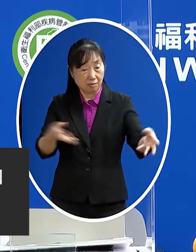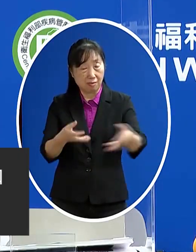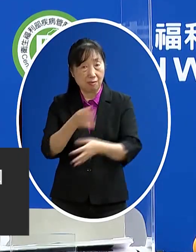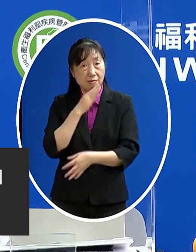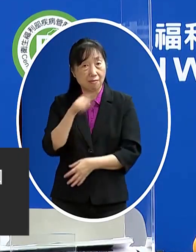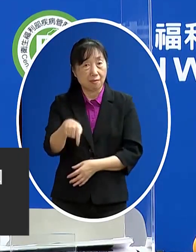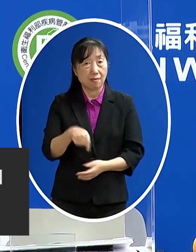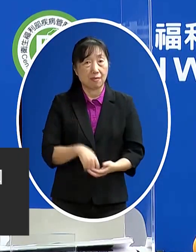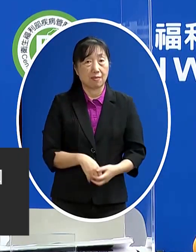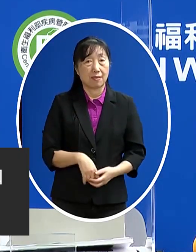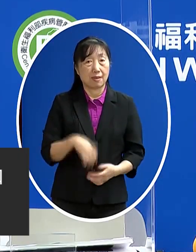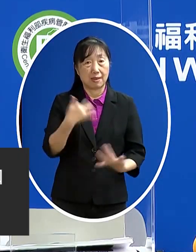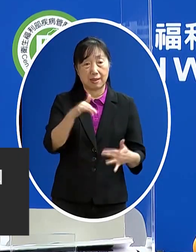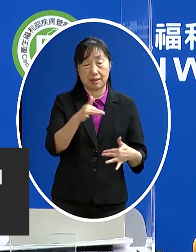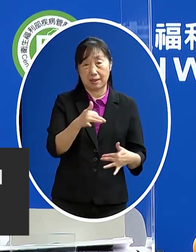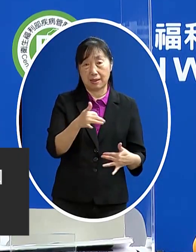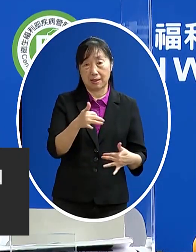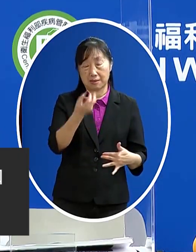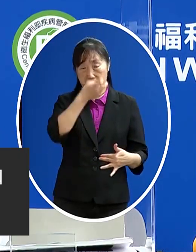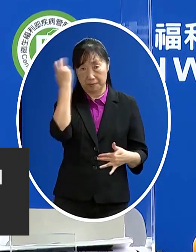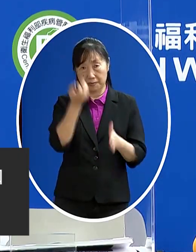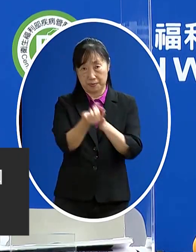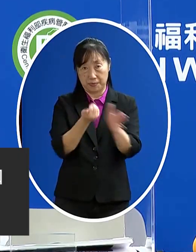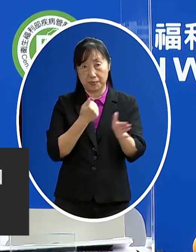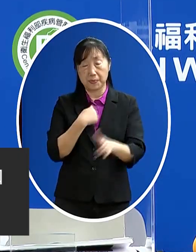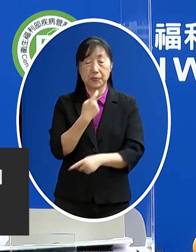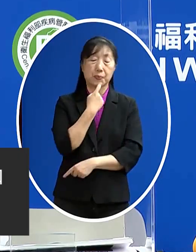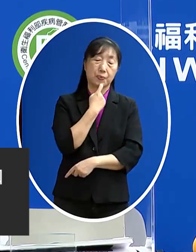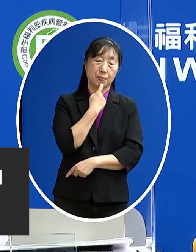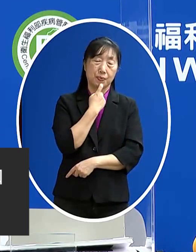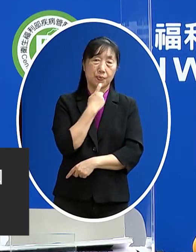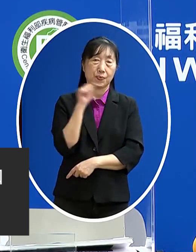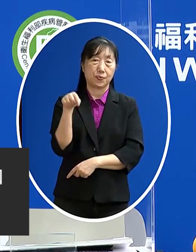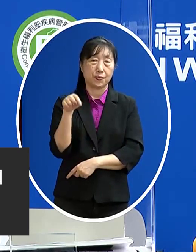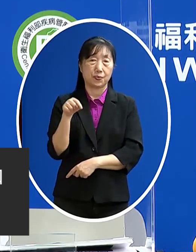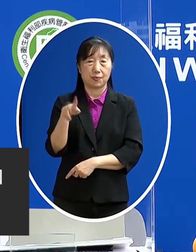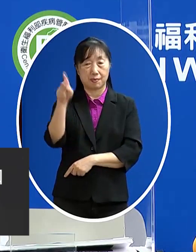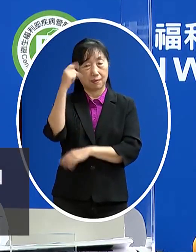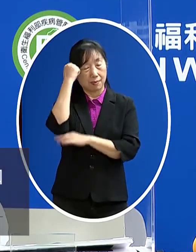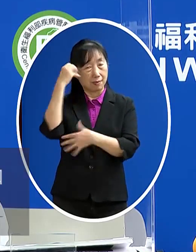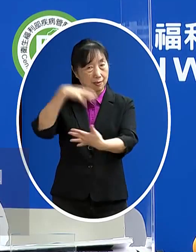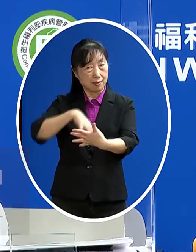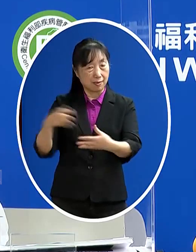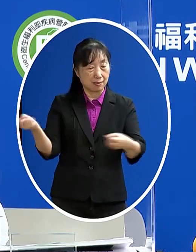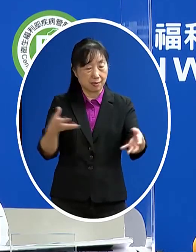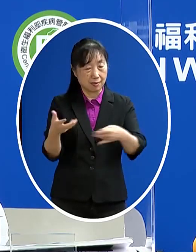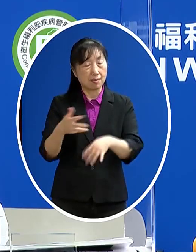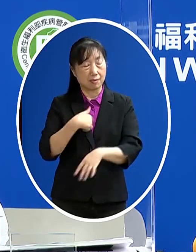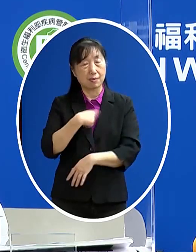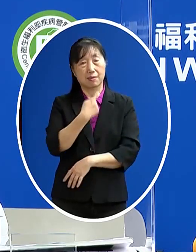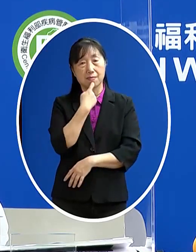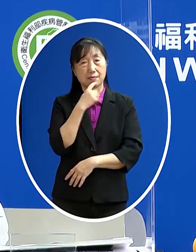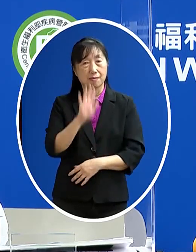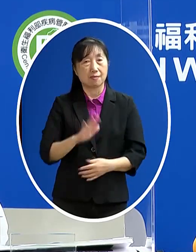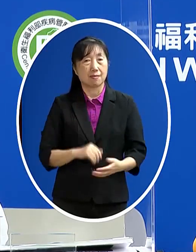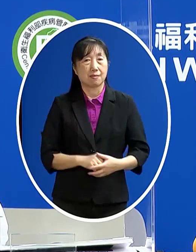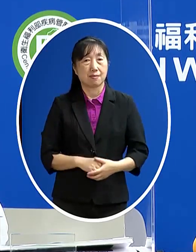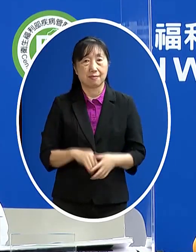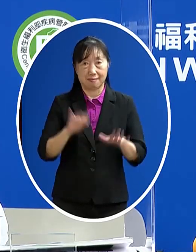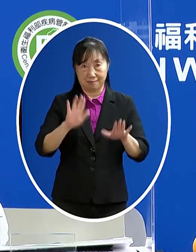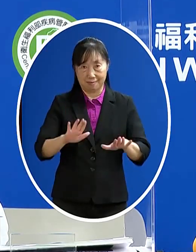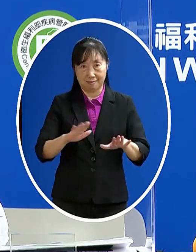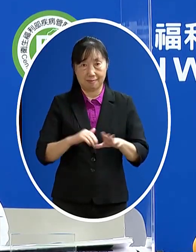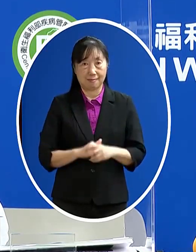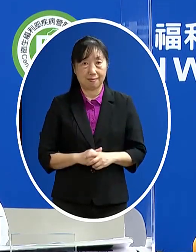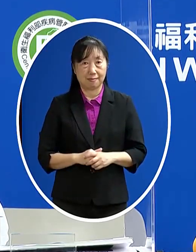还没有发生前，我们就跟大家也报告，我们是怀疑哈有饭店里面的一个传播了哈。那目前来讲，